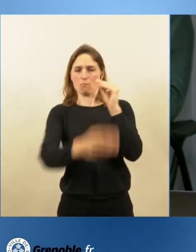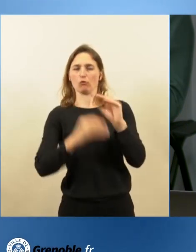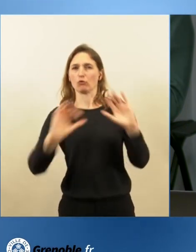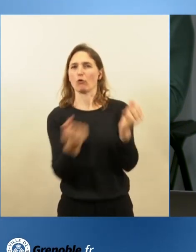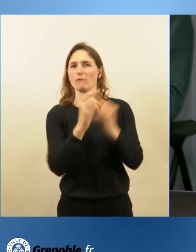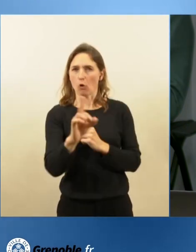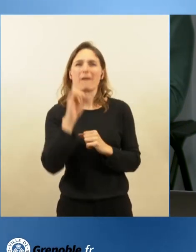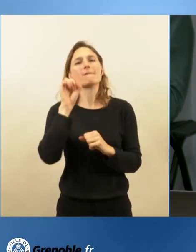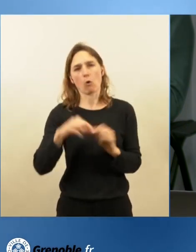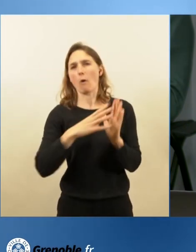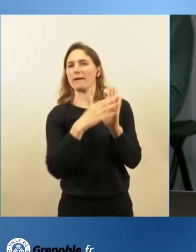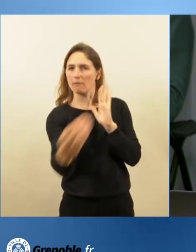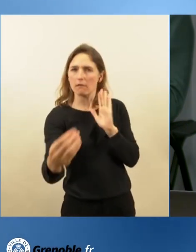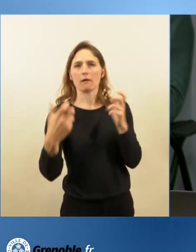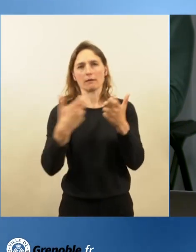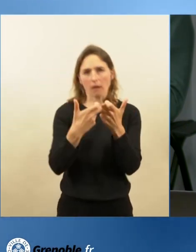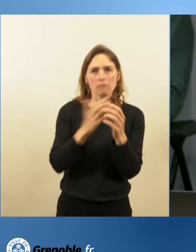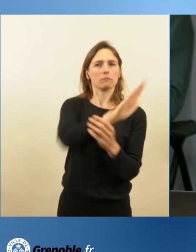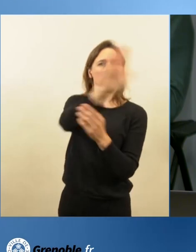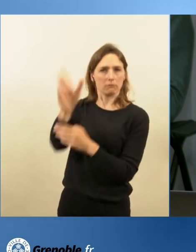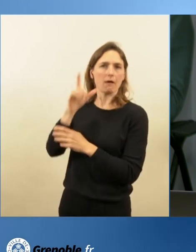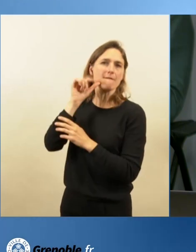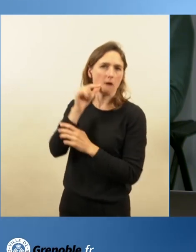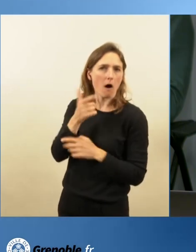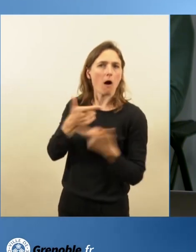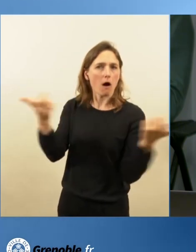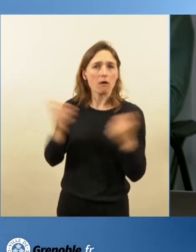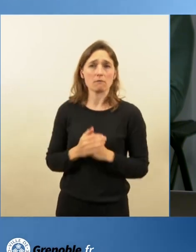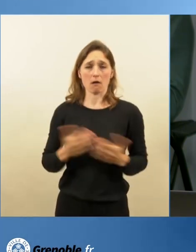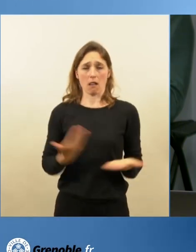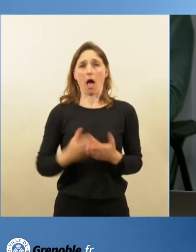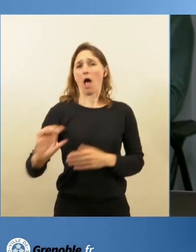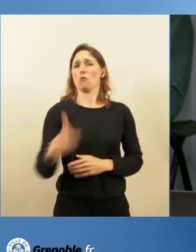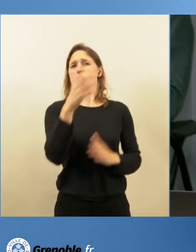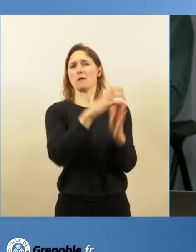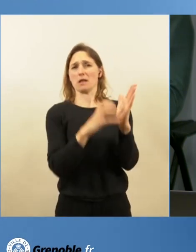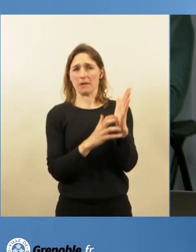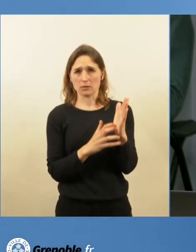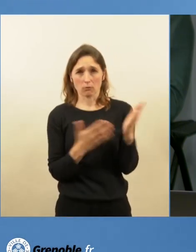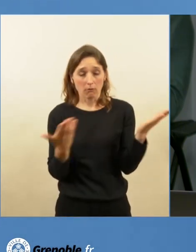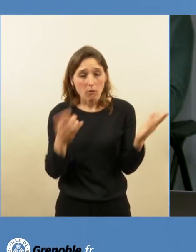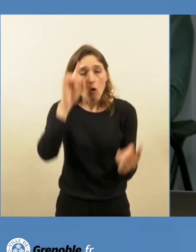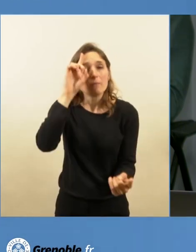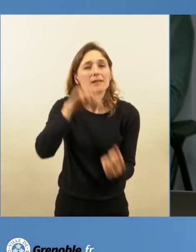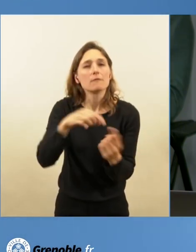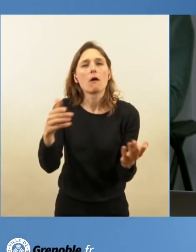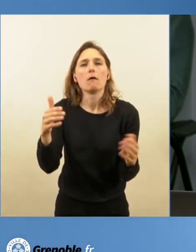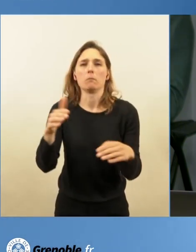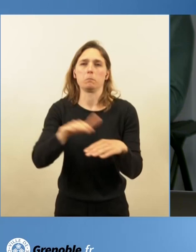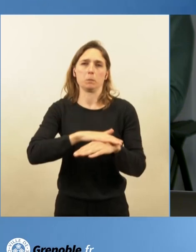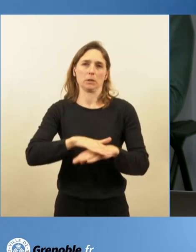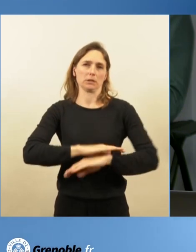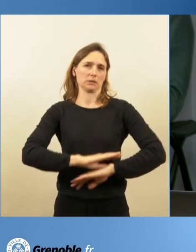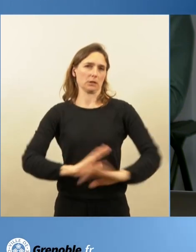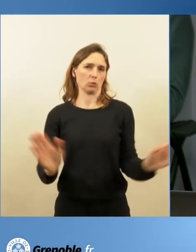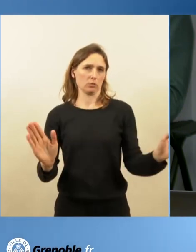il faut faire des efforts donc là cette onzième délibération elle est purement politique et elle annonce bien